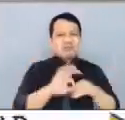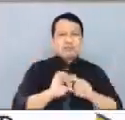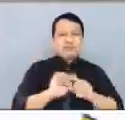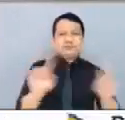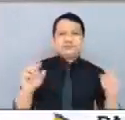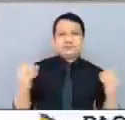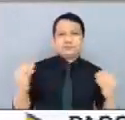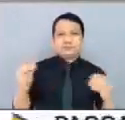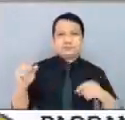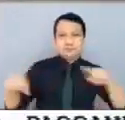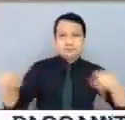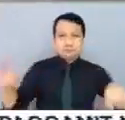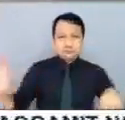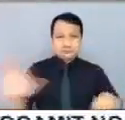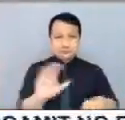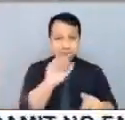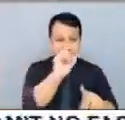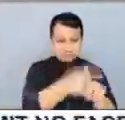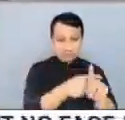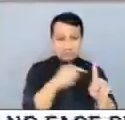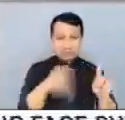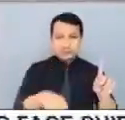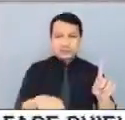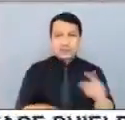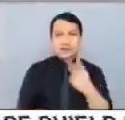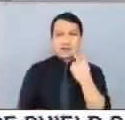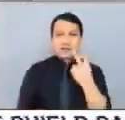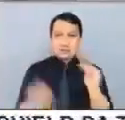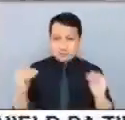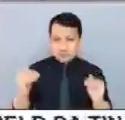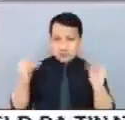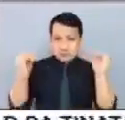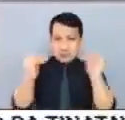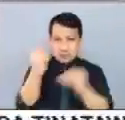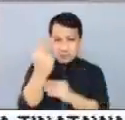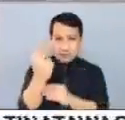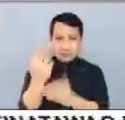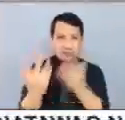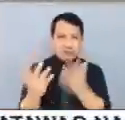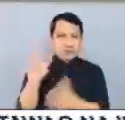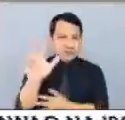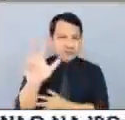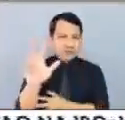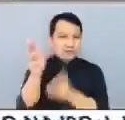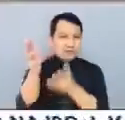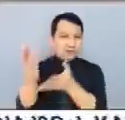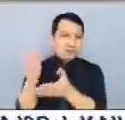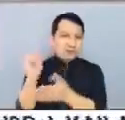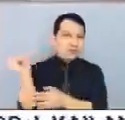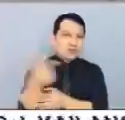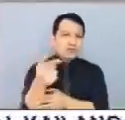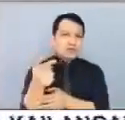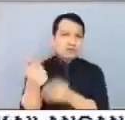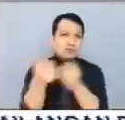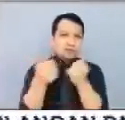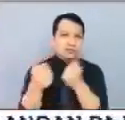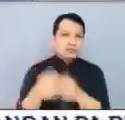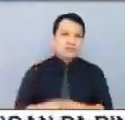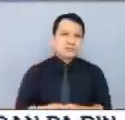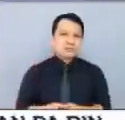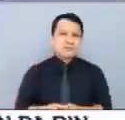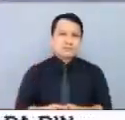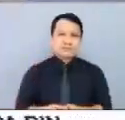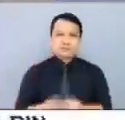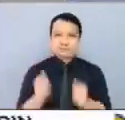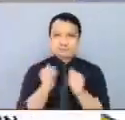late siya nag-start pero nakahabol siya. Si Senator Roja, si Secretary Roja, Senator Grace po at si Mayor